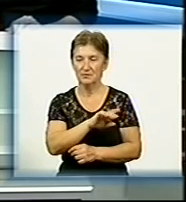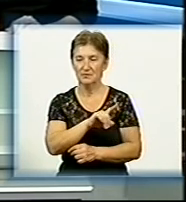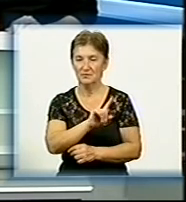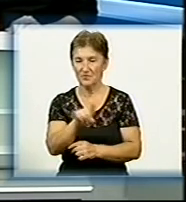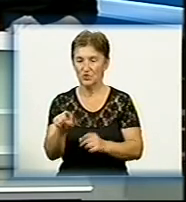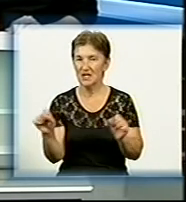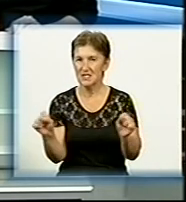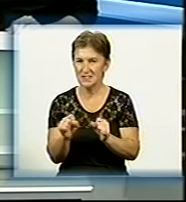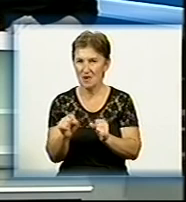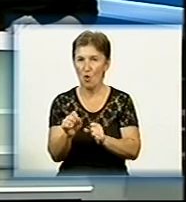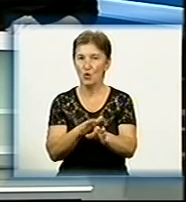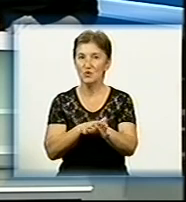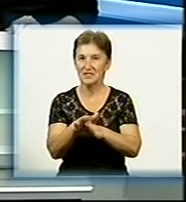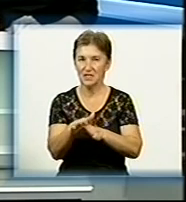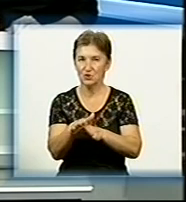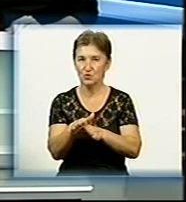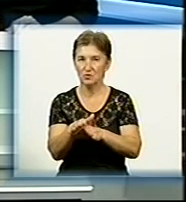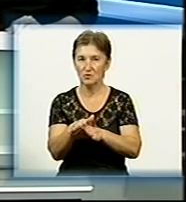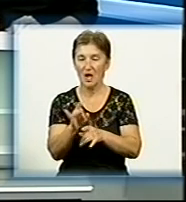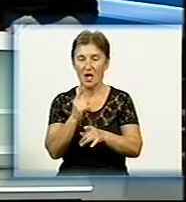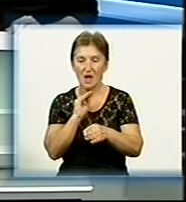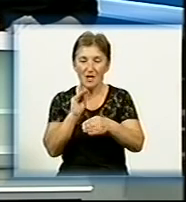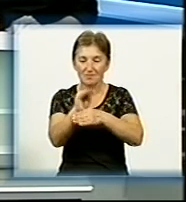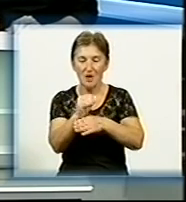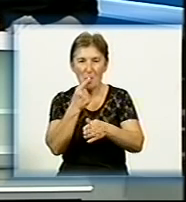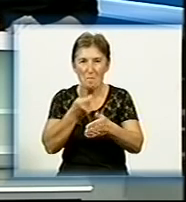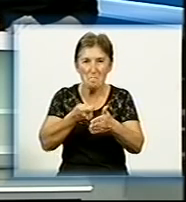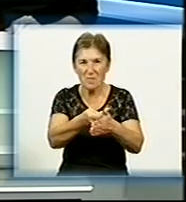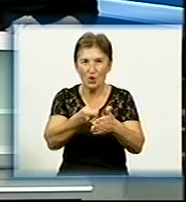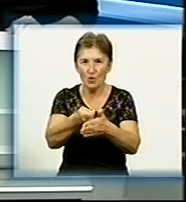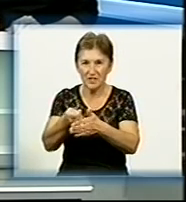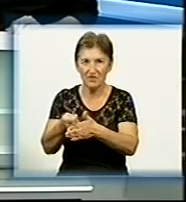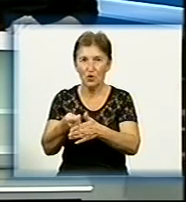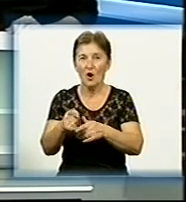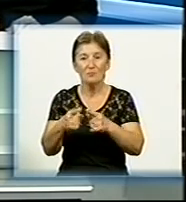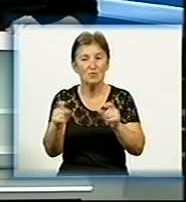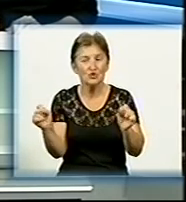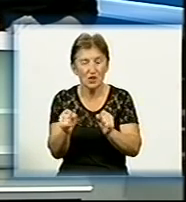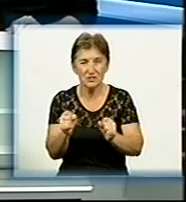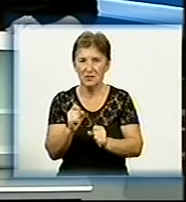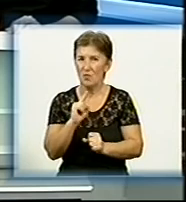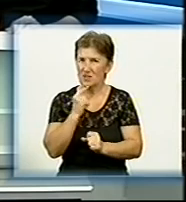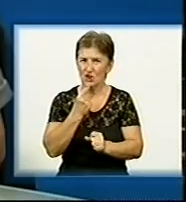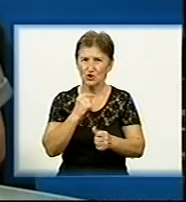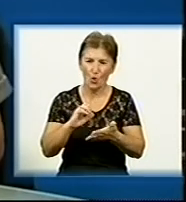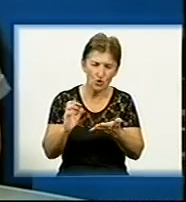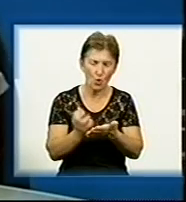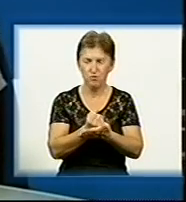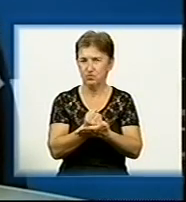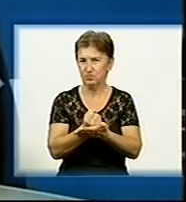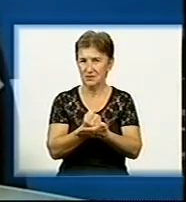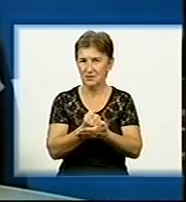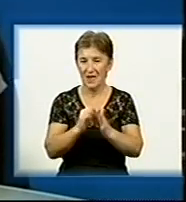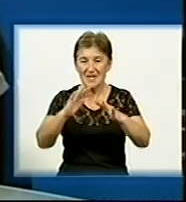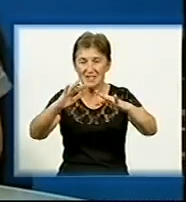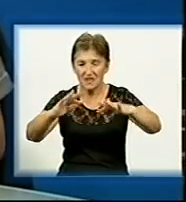зимою здійснюють і підгодівлю диких тварин, звичайно, через те, що зимою дуже тяжко добути тваринці з-під снігу